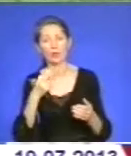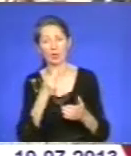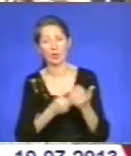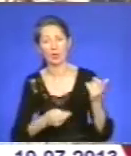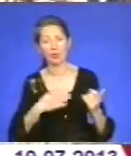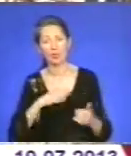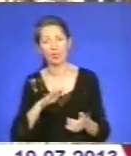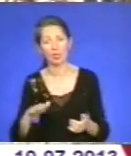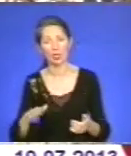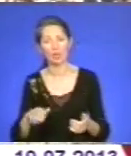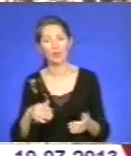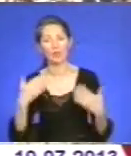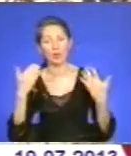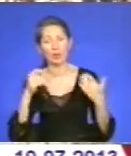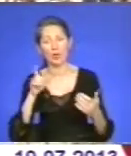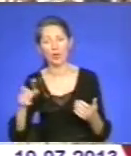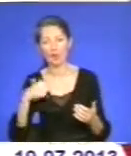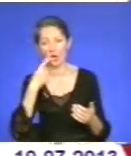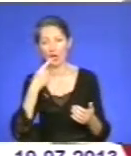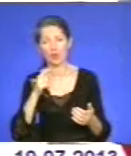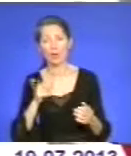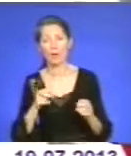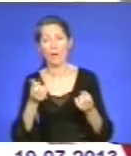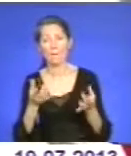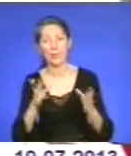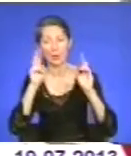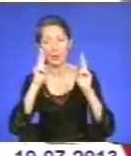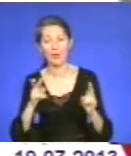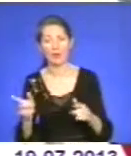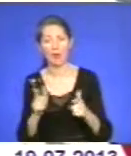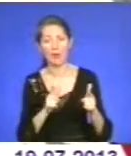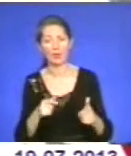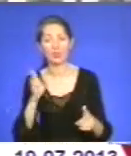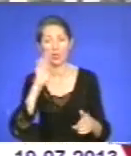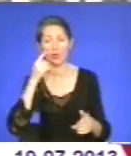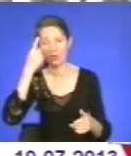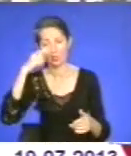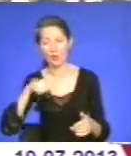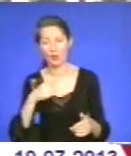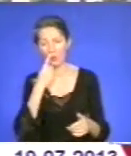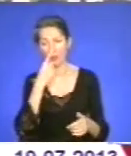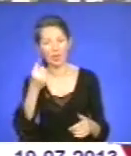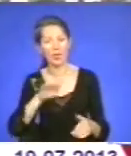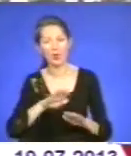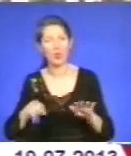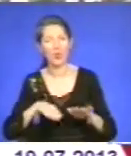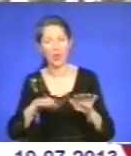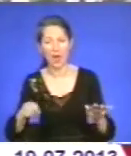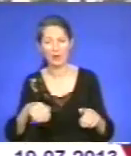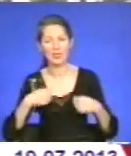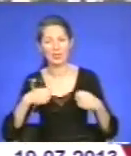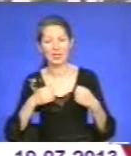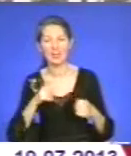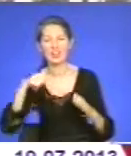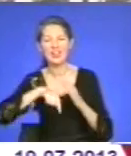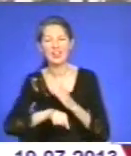діти. Відпочиваючі стверджують, що елементарні правила поведінки на воді знають. Далеко не запливати, старатися не